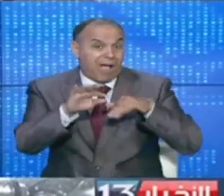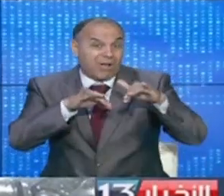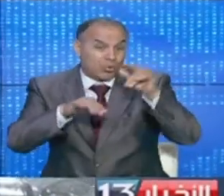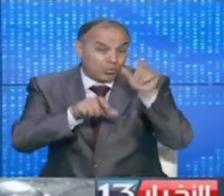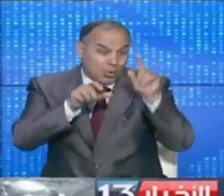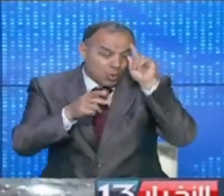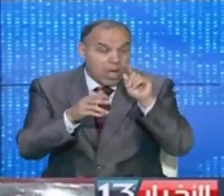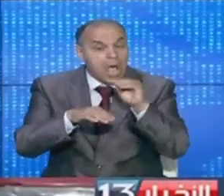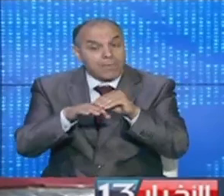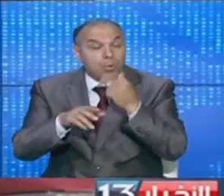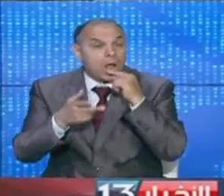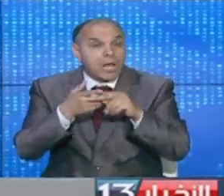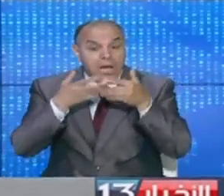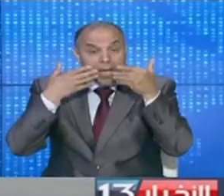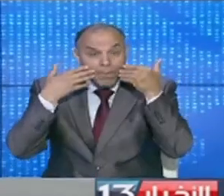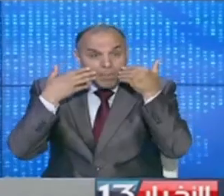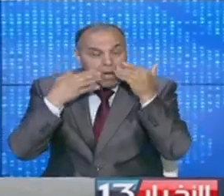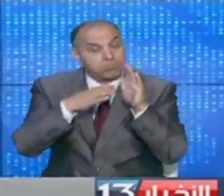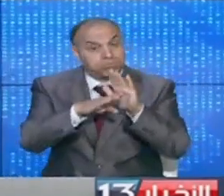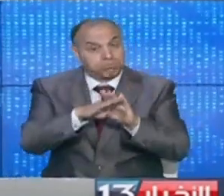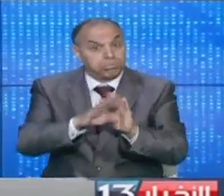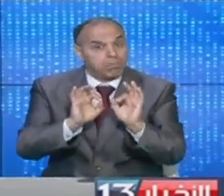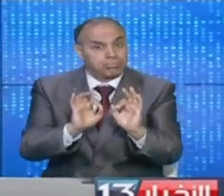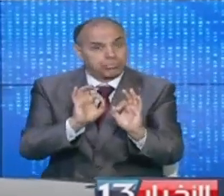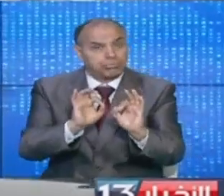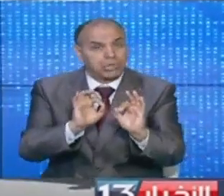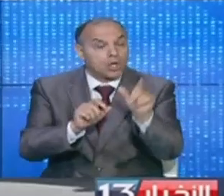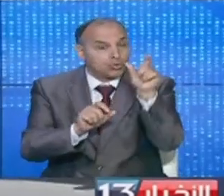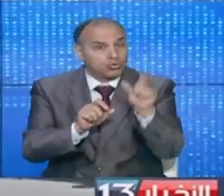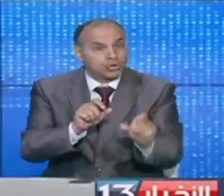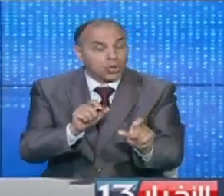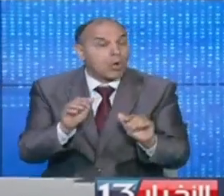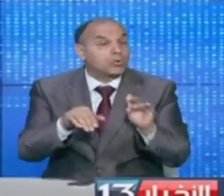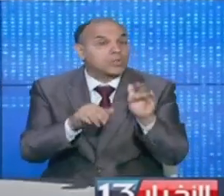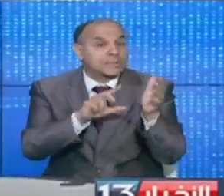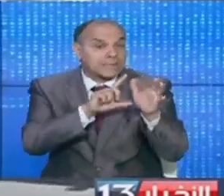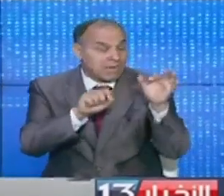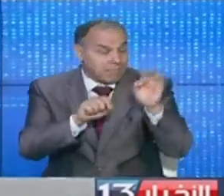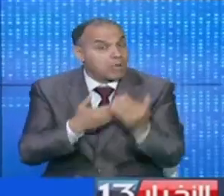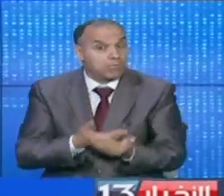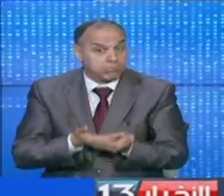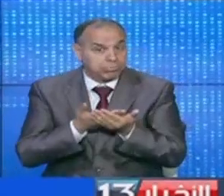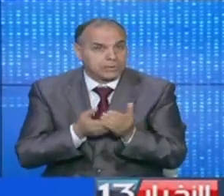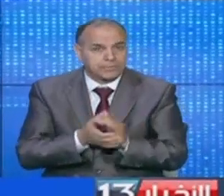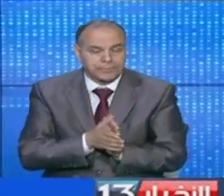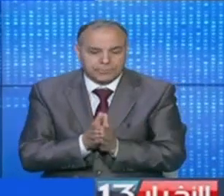علما ان الكلمه توفر حمايه للشخص قد تصل الى سبعين بالمائه